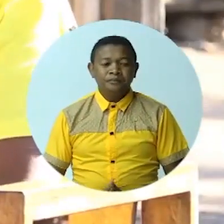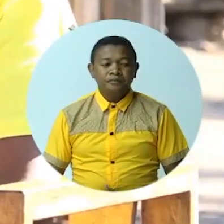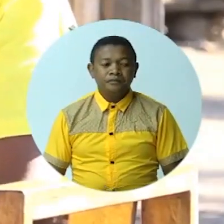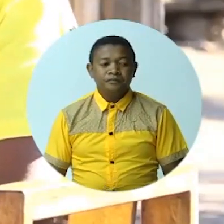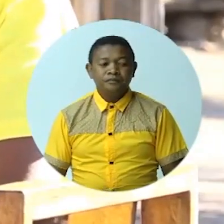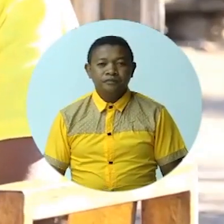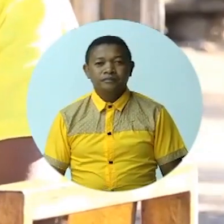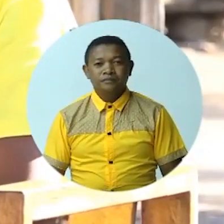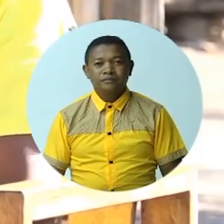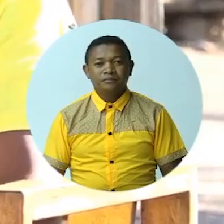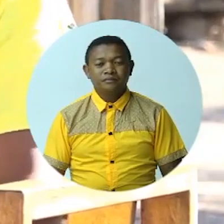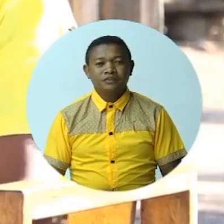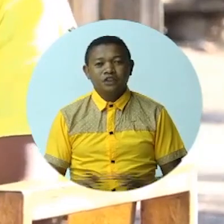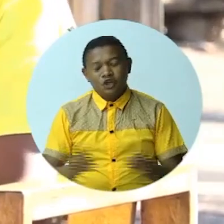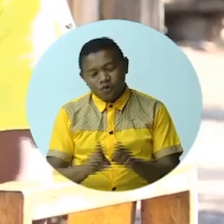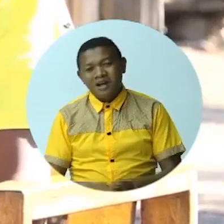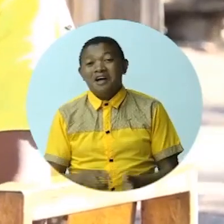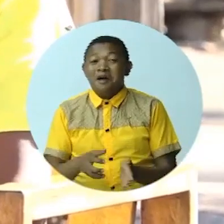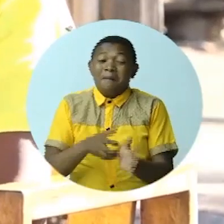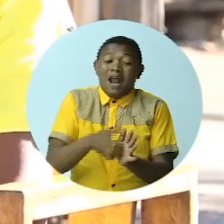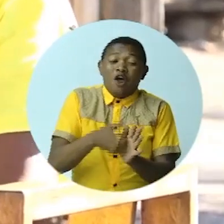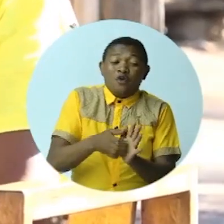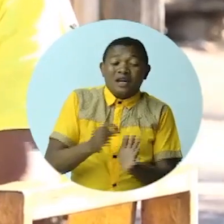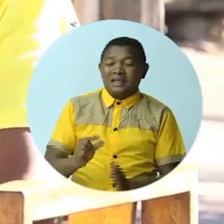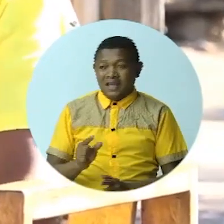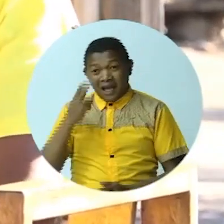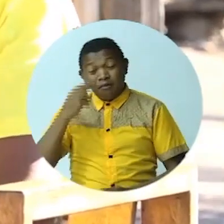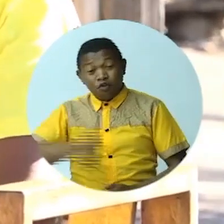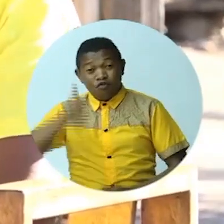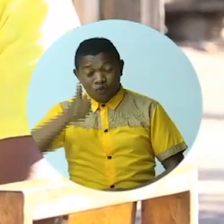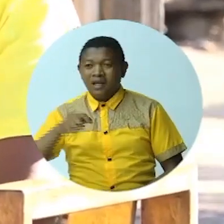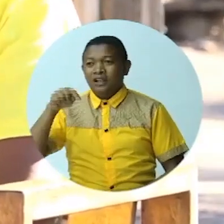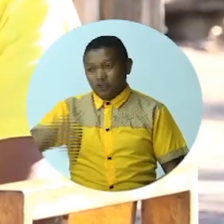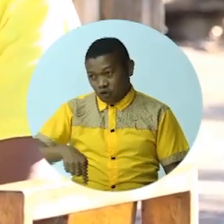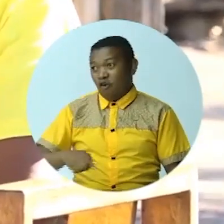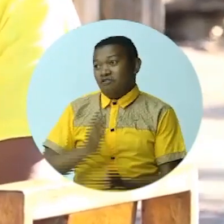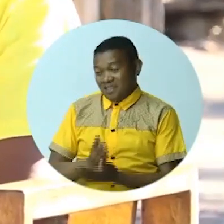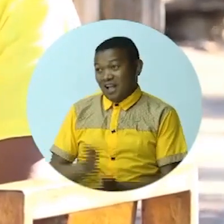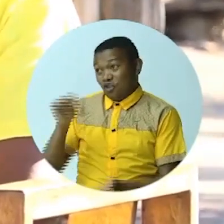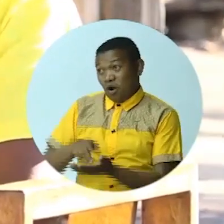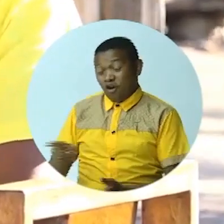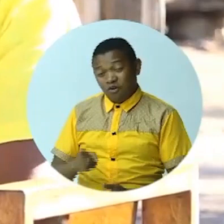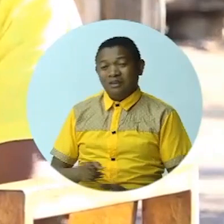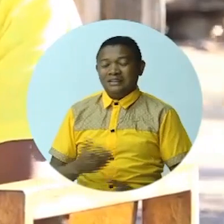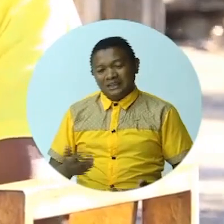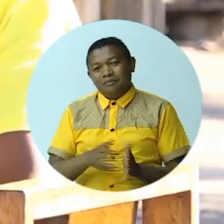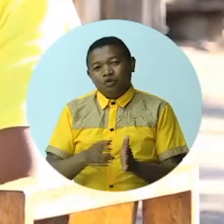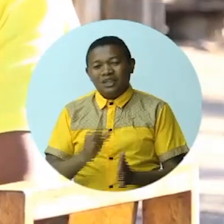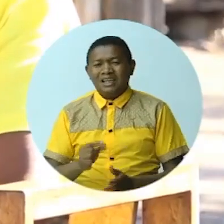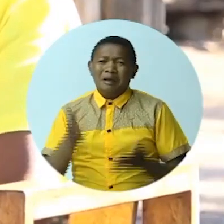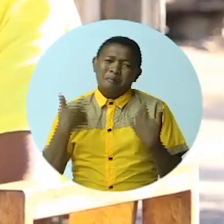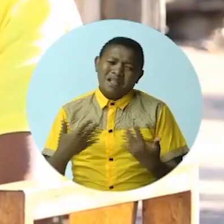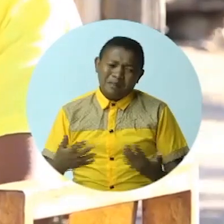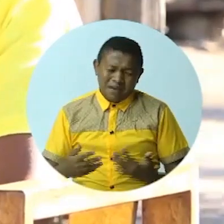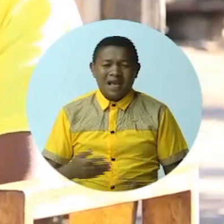Mandrahotra ihany Andriamatoa Filo, efa mahazo anao ihany amin'ity fandarana ity a. Betsaka tompoko ny zavatra toko hoe nampanantenainao